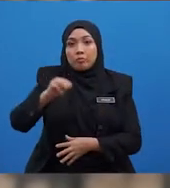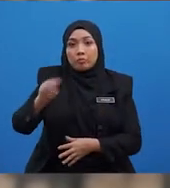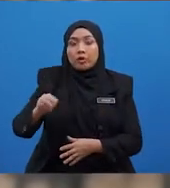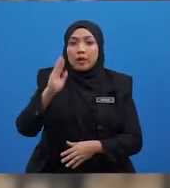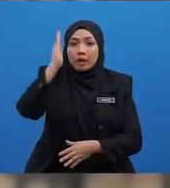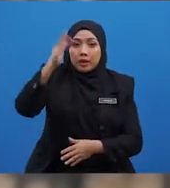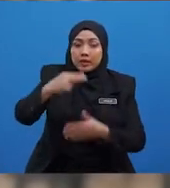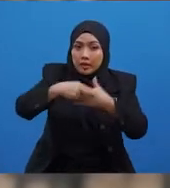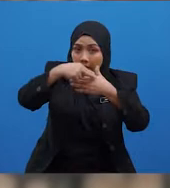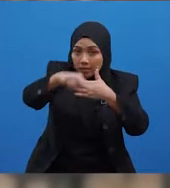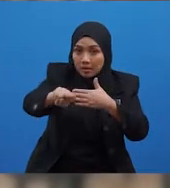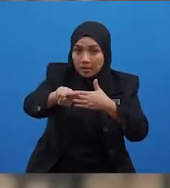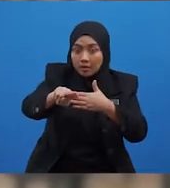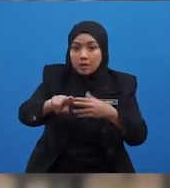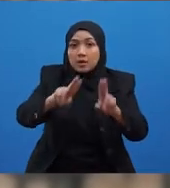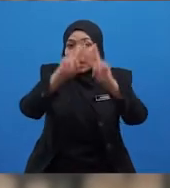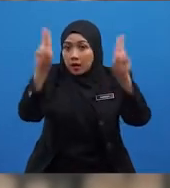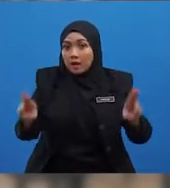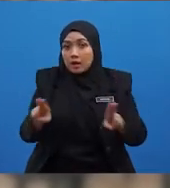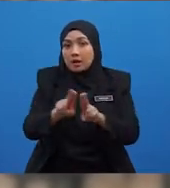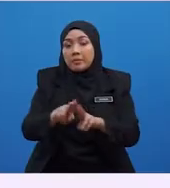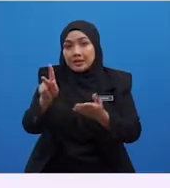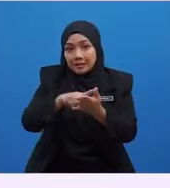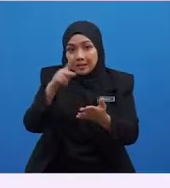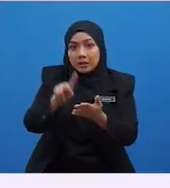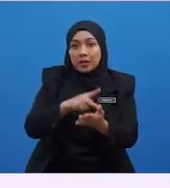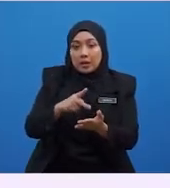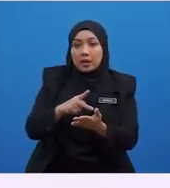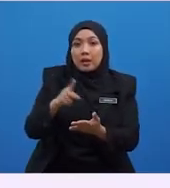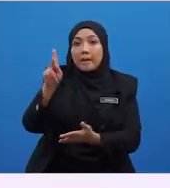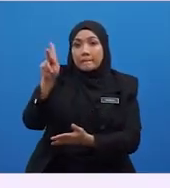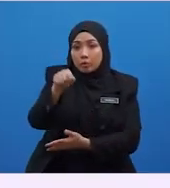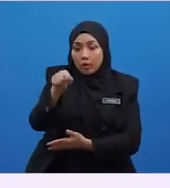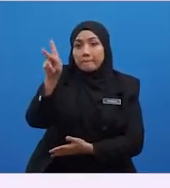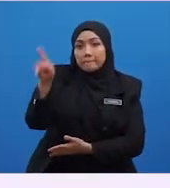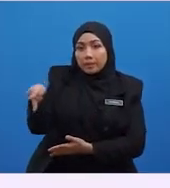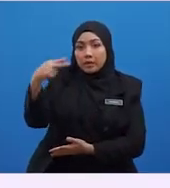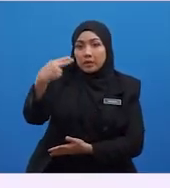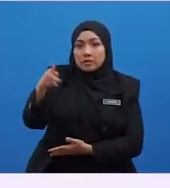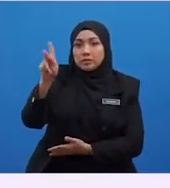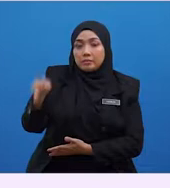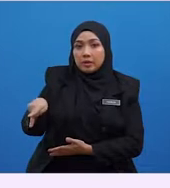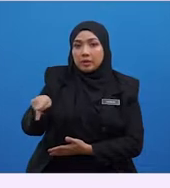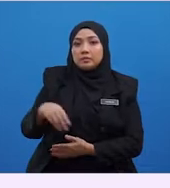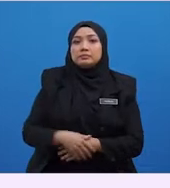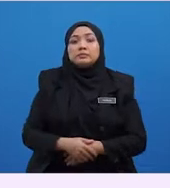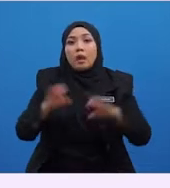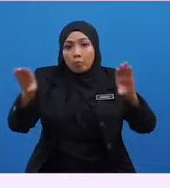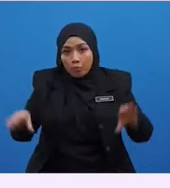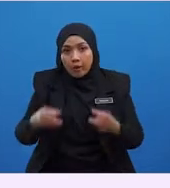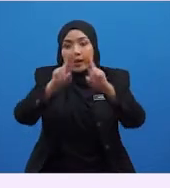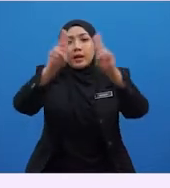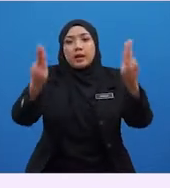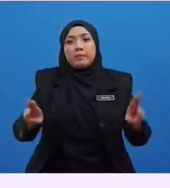akan dihantar ke halaman kemaskini data.php. Mari kita bina halaman untuk mengemaskini